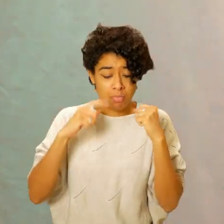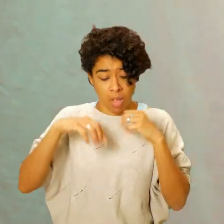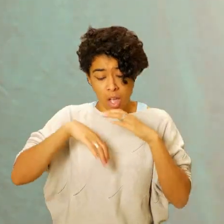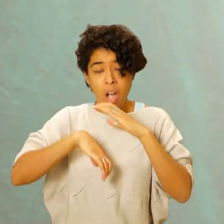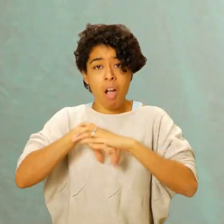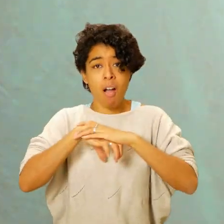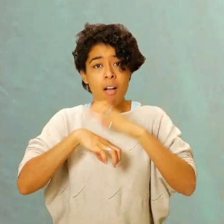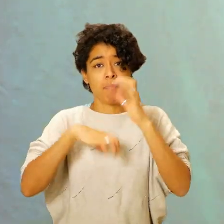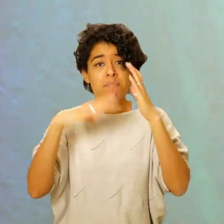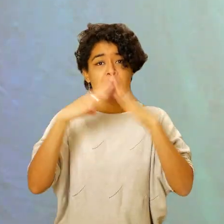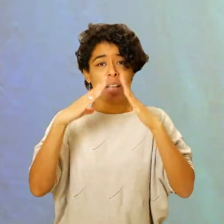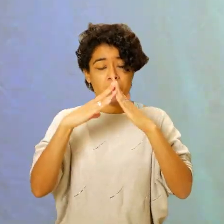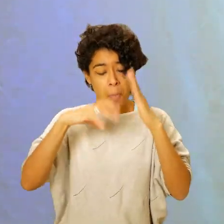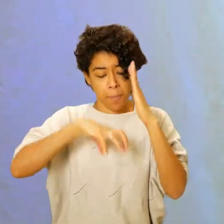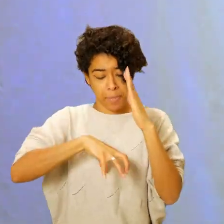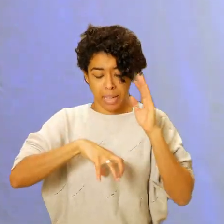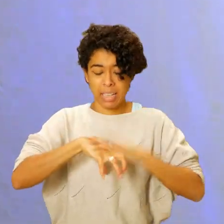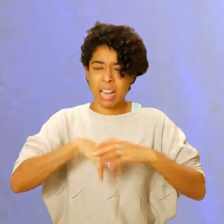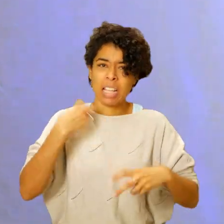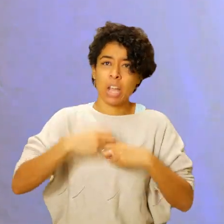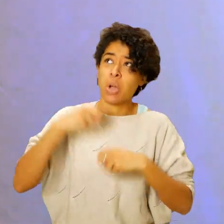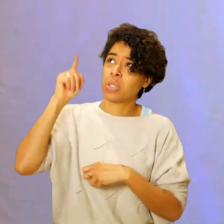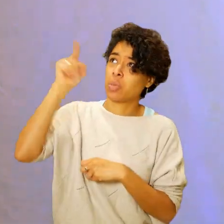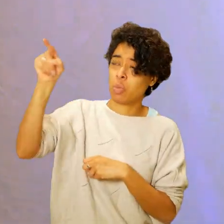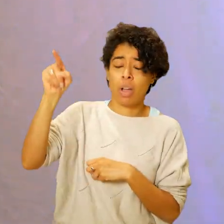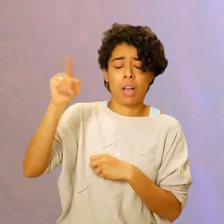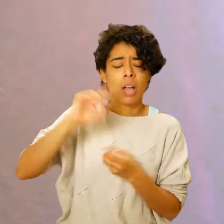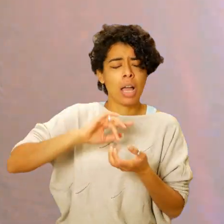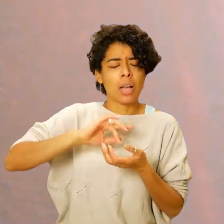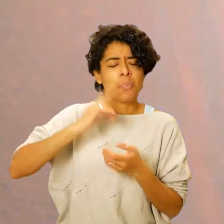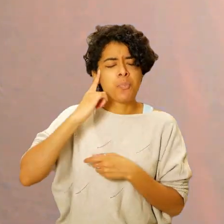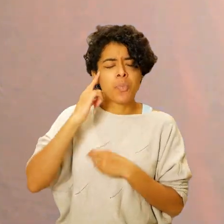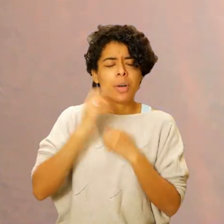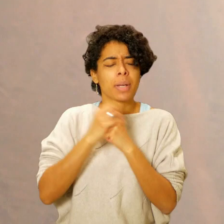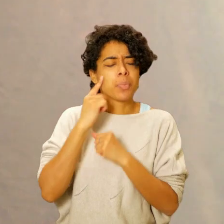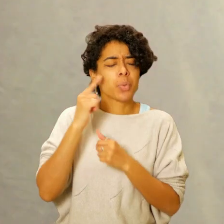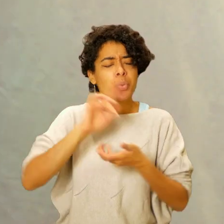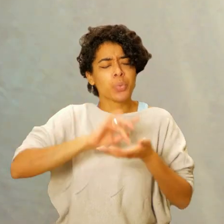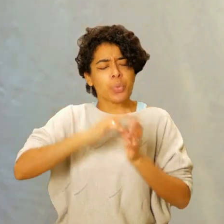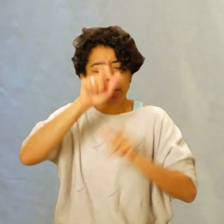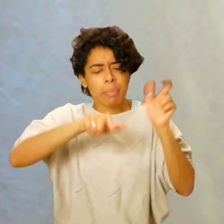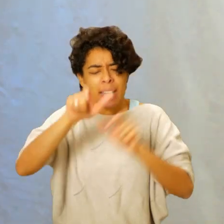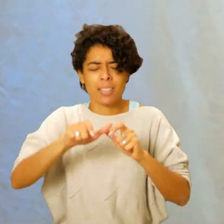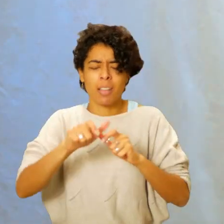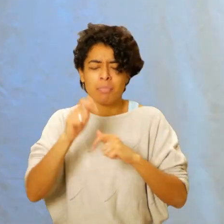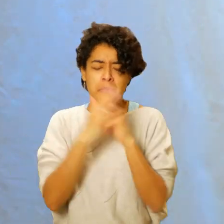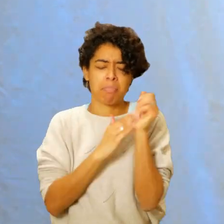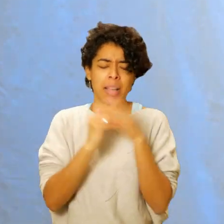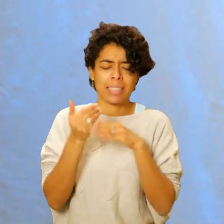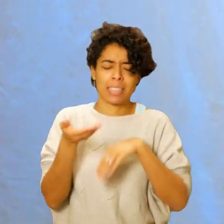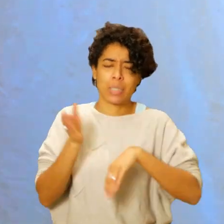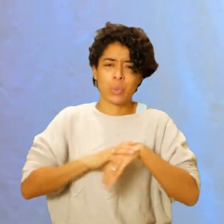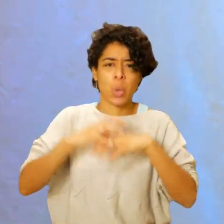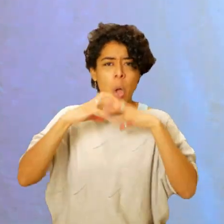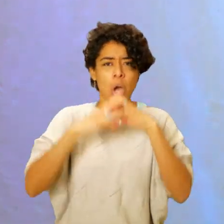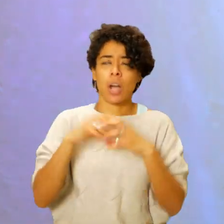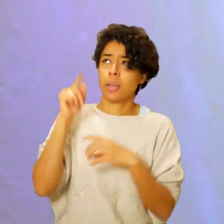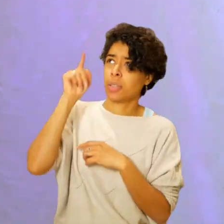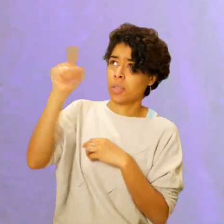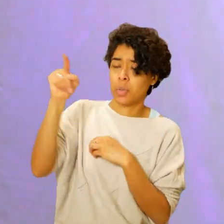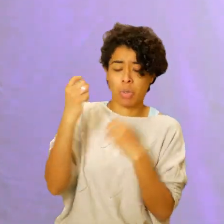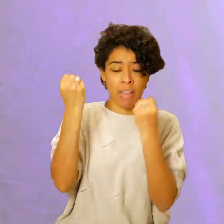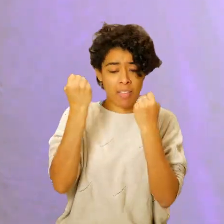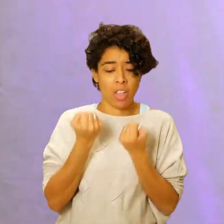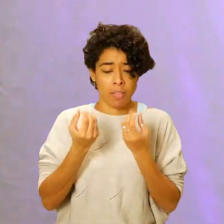Je prie, Père, pour tous ceux qui bâtissent leur vie en ce moment sur ta parole, qu'ils soient fortifiés dans le nom de Jésus. Que ceux qui peut-être passent par des